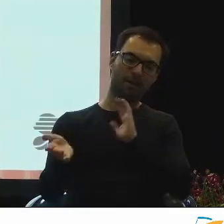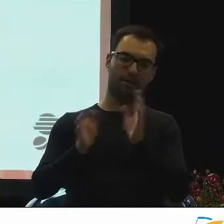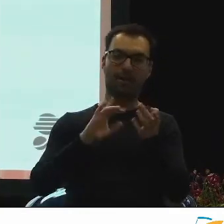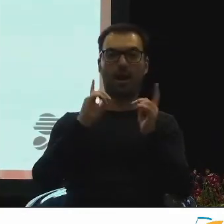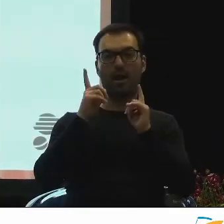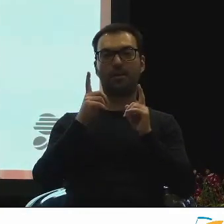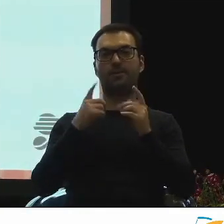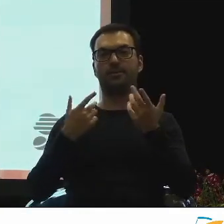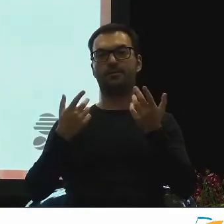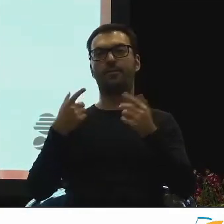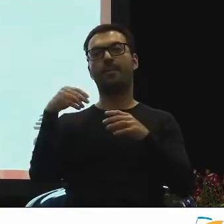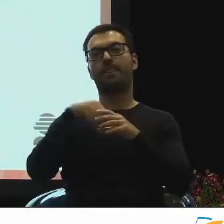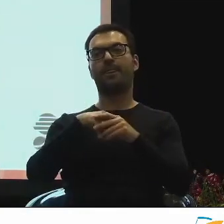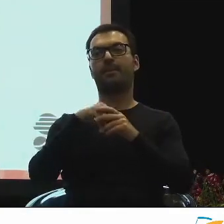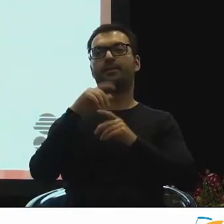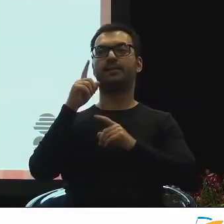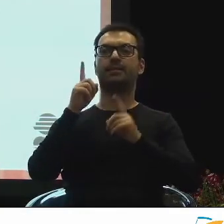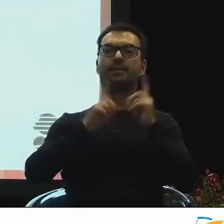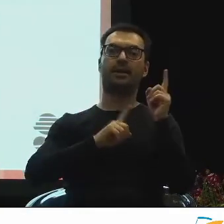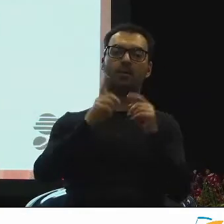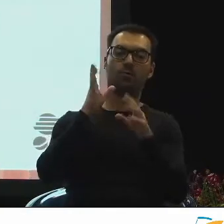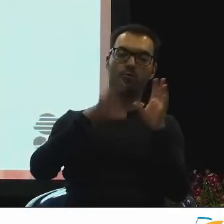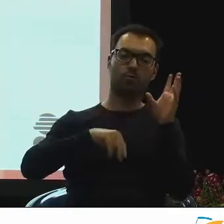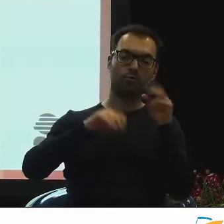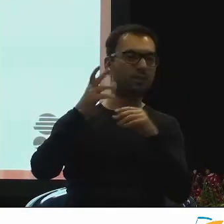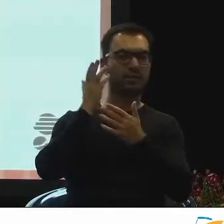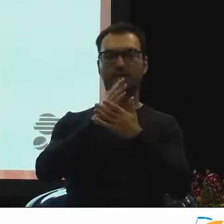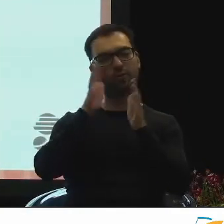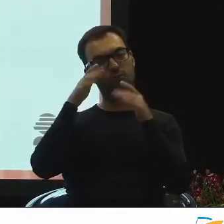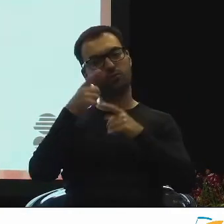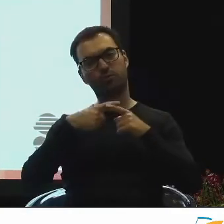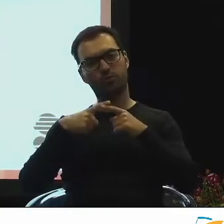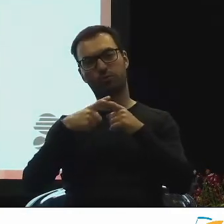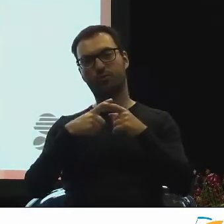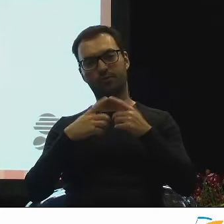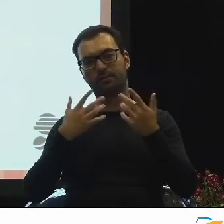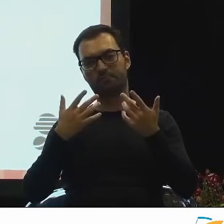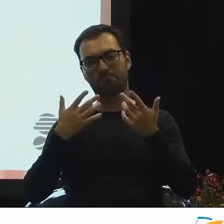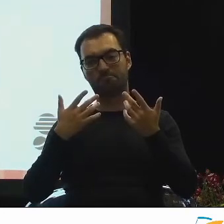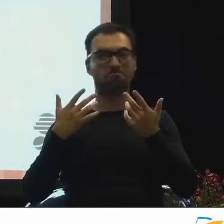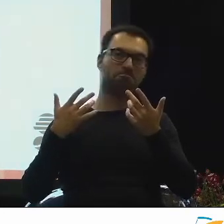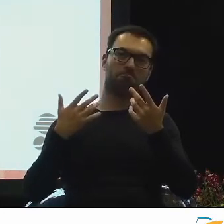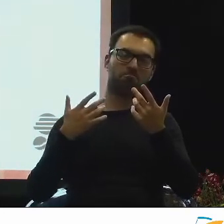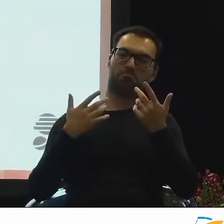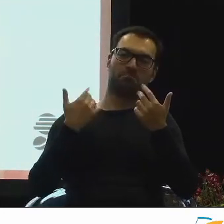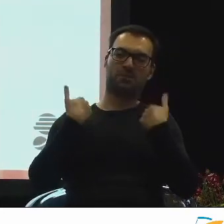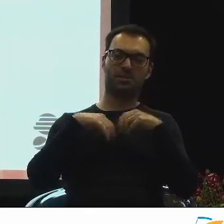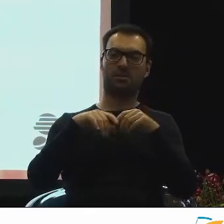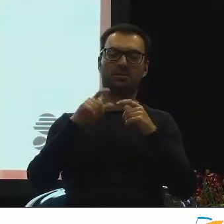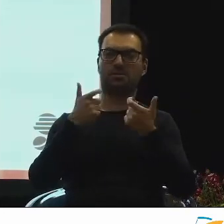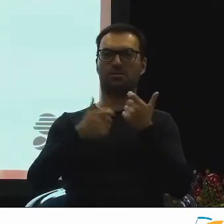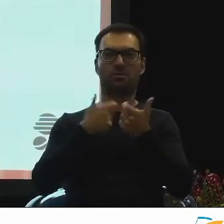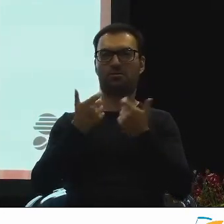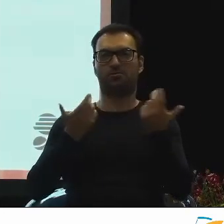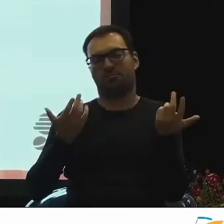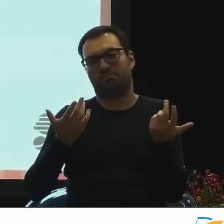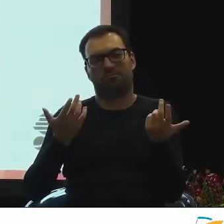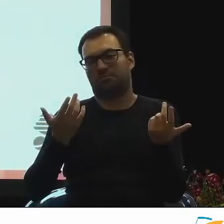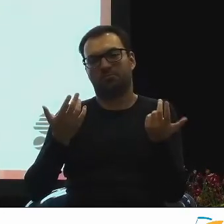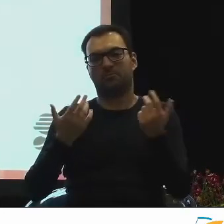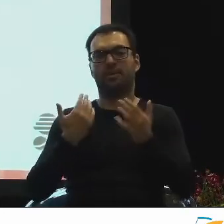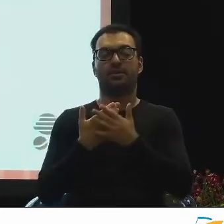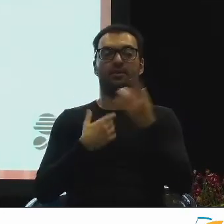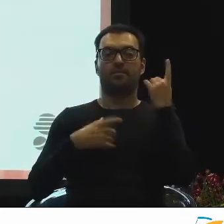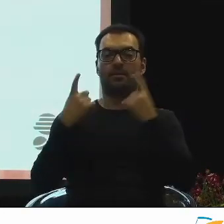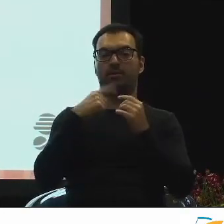ale wliczali do tego wszystkiego zakłady budżetowe, nie koncentrowali się tylko na spółkach i tak naprawdę niespecjalnie chcieli cokolwiek z tym zrobić.